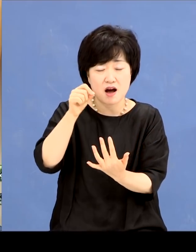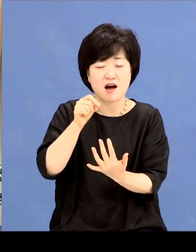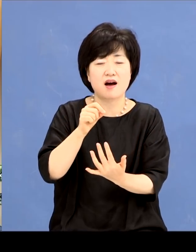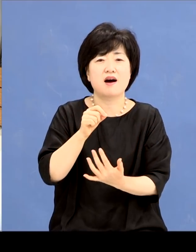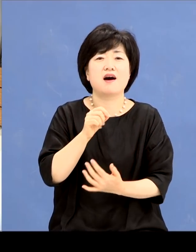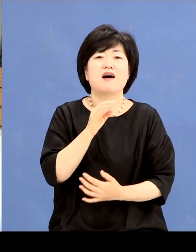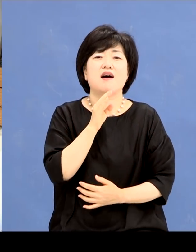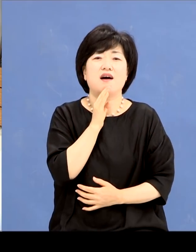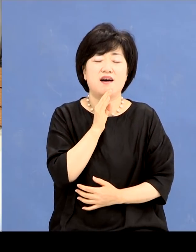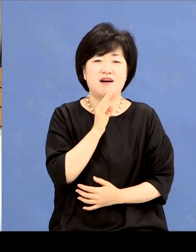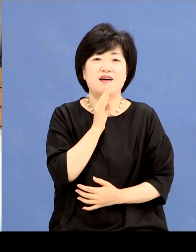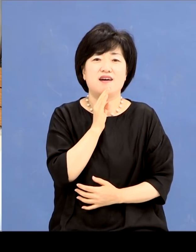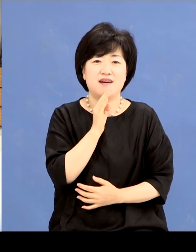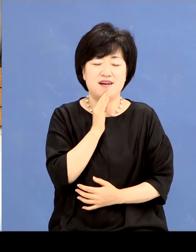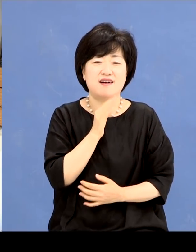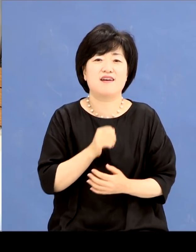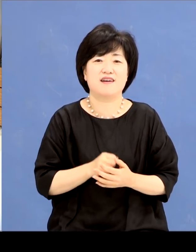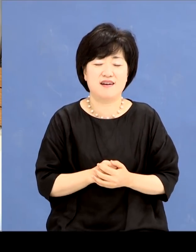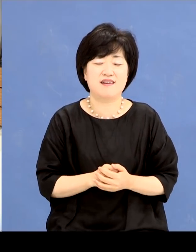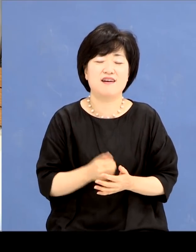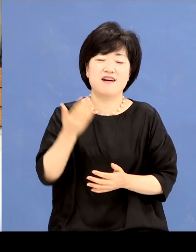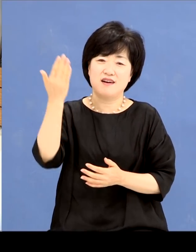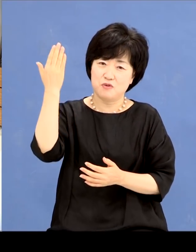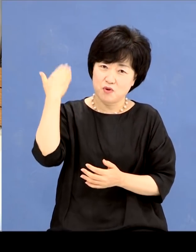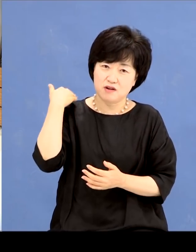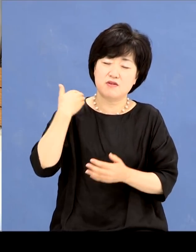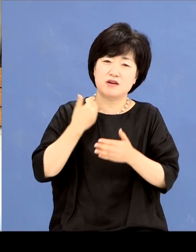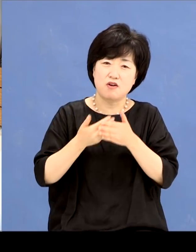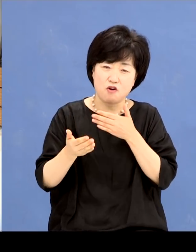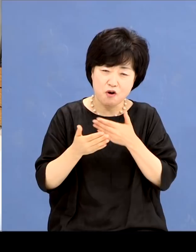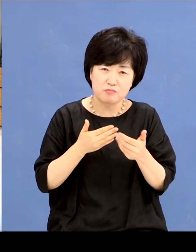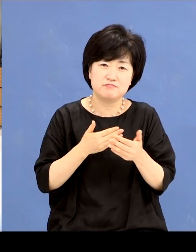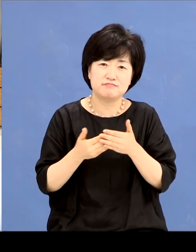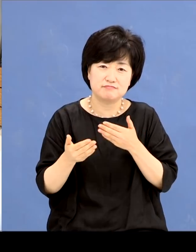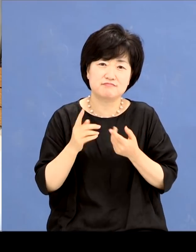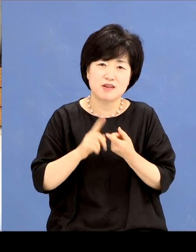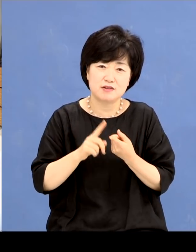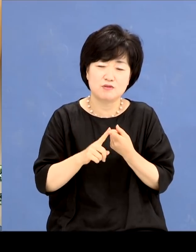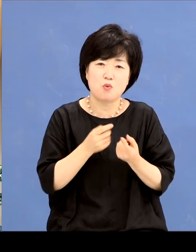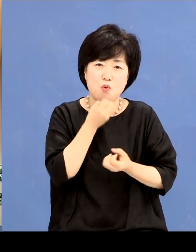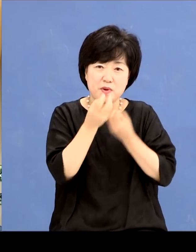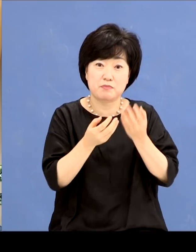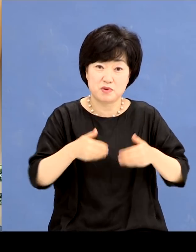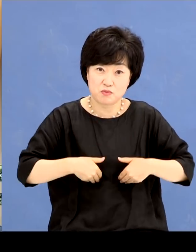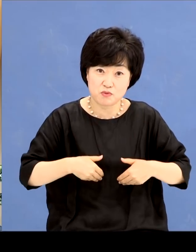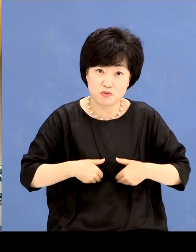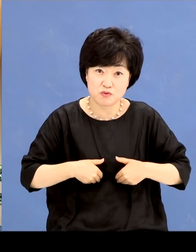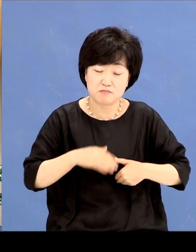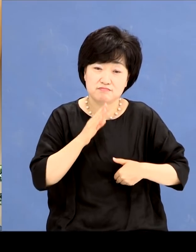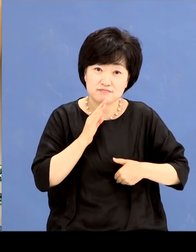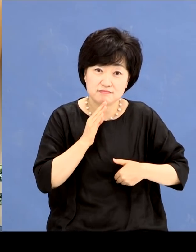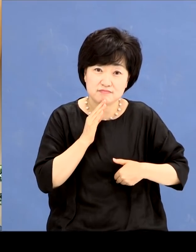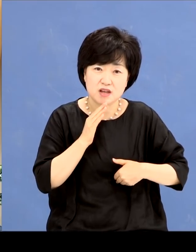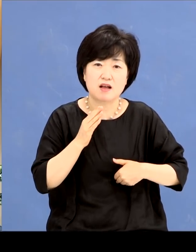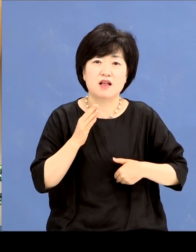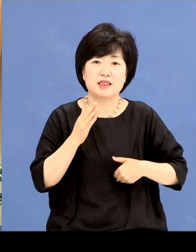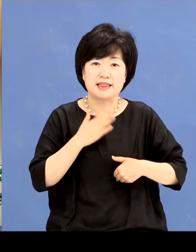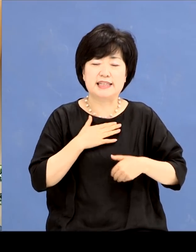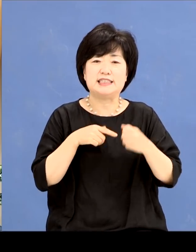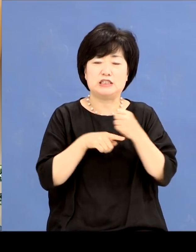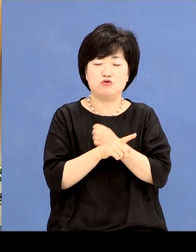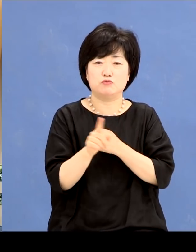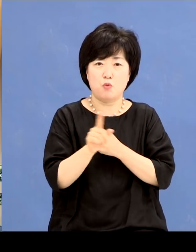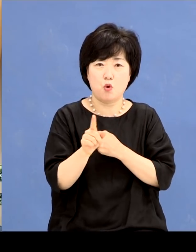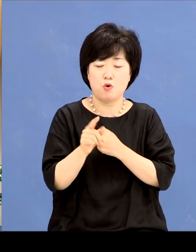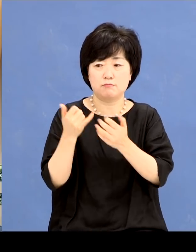함께 일하고 있습니다. 그럼 입사할 때 대표님께 그런 본인의 과거와 경험담을 좀 어떻게 고백을 좀 해야 되겠네요. 그렇죠. 저희가 그런 이유를 가지고